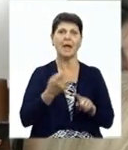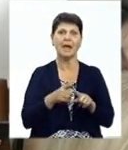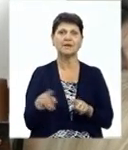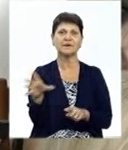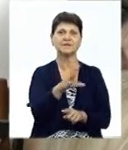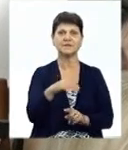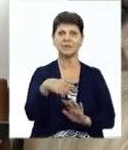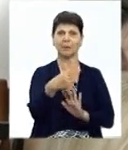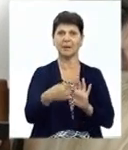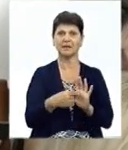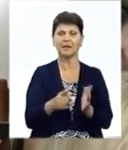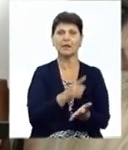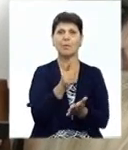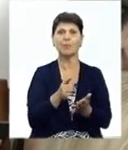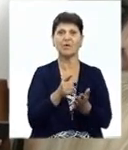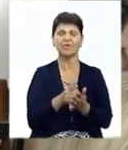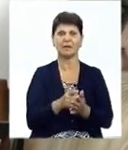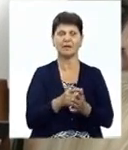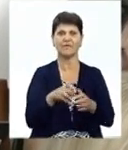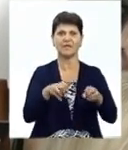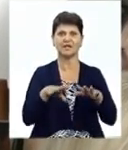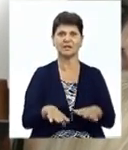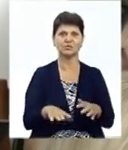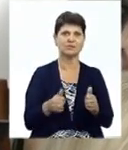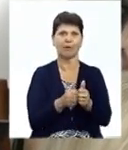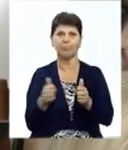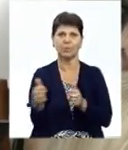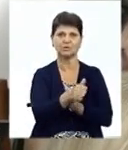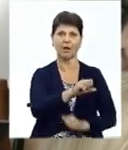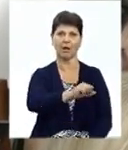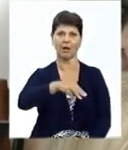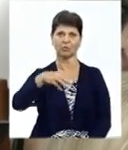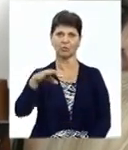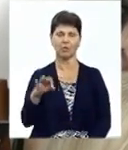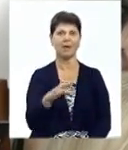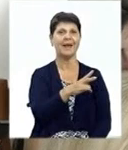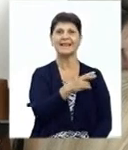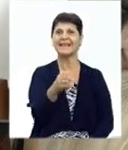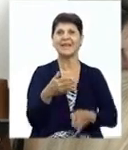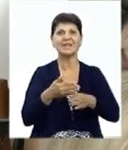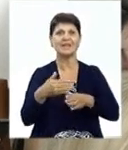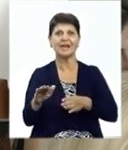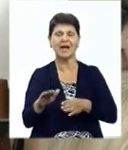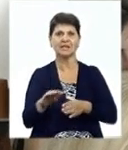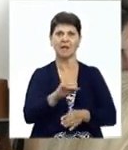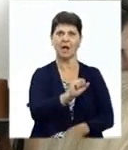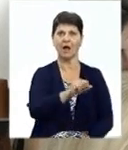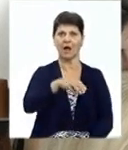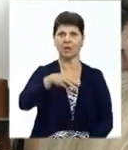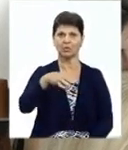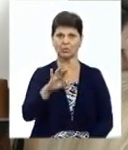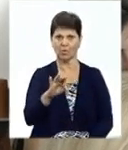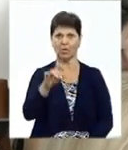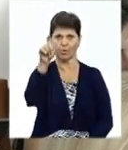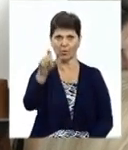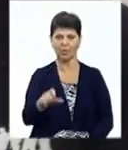вони мають вирішуватися поза атовцем. Не кошти виділяти атовцю для того, щоб він оплатив проїзд, тому що